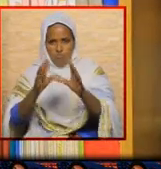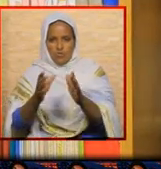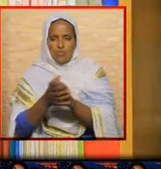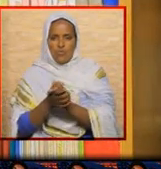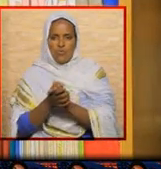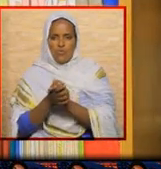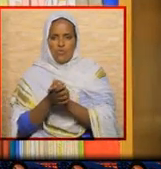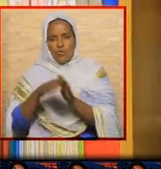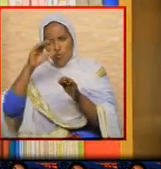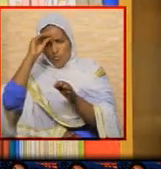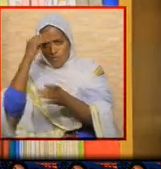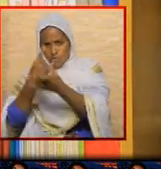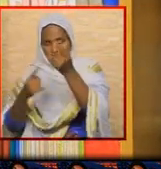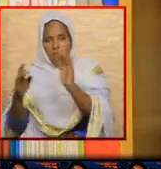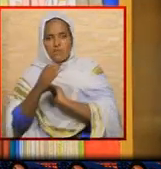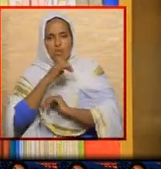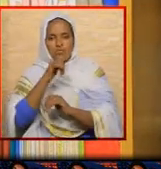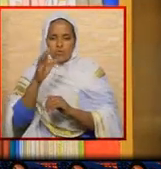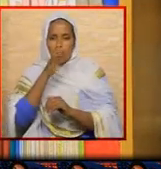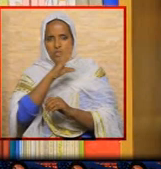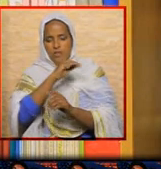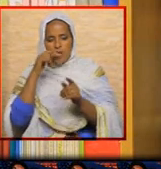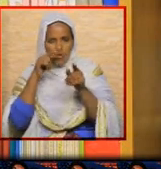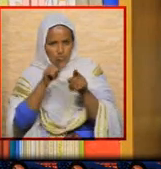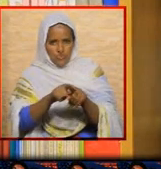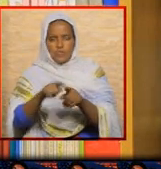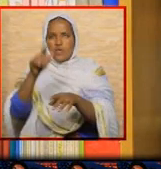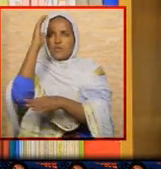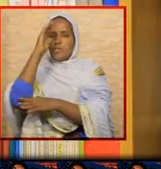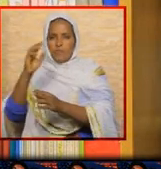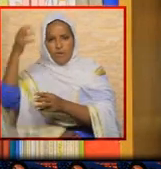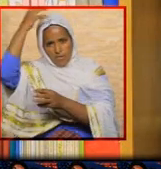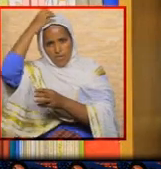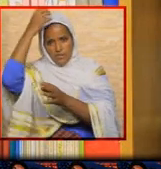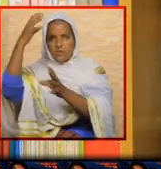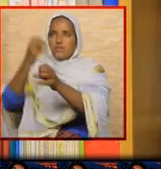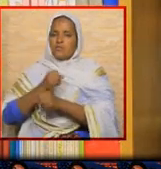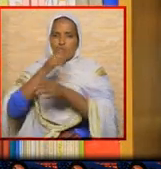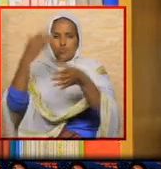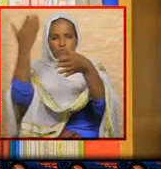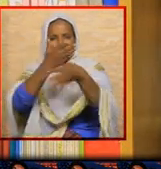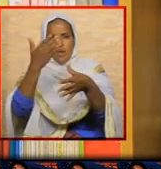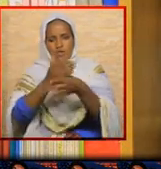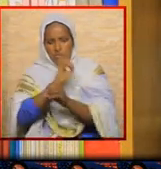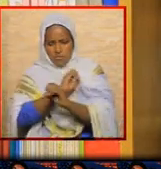ብቻ ሳይሆኑ እናቶችና እህቶችም የእግዚአብሔር መንግስት እንዳይወርሱ የሚከለክል አንዳች ምክንያት የለም።